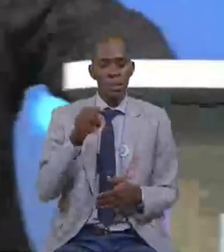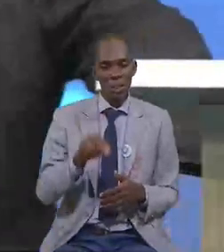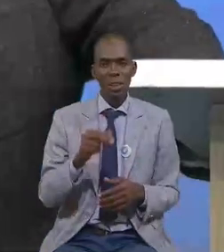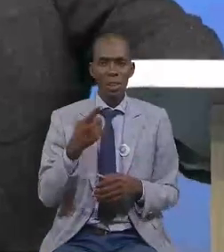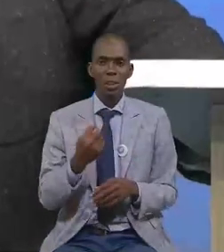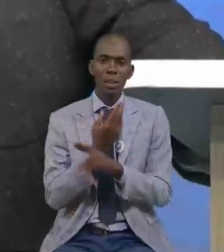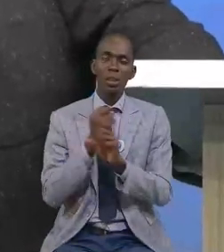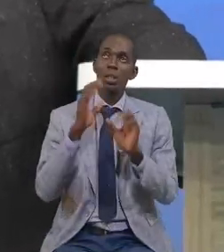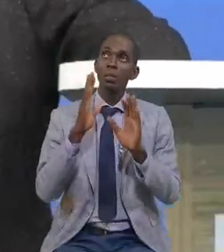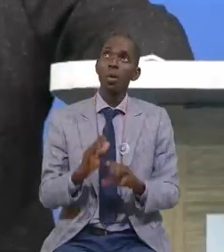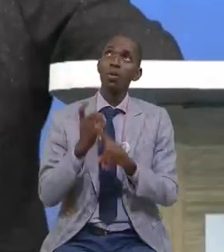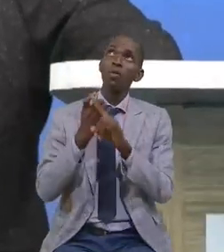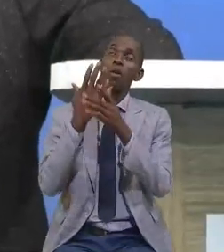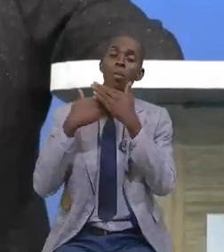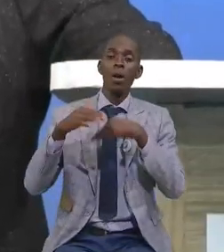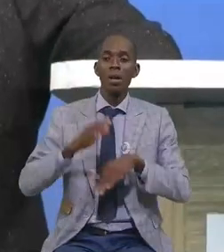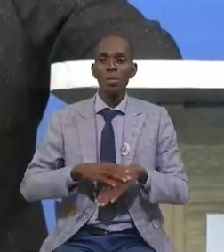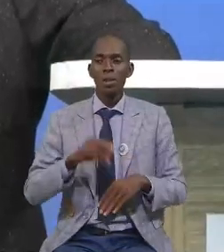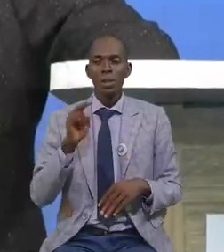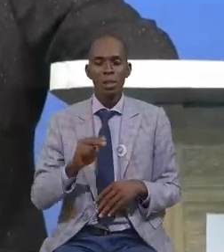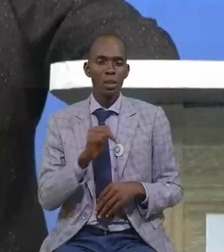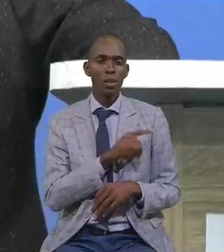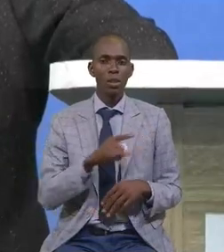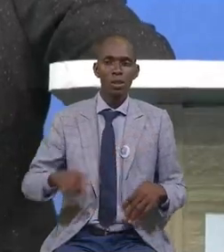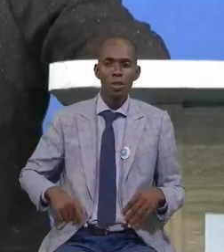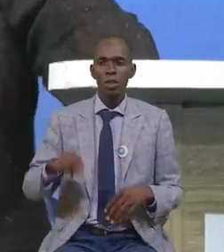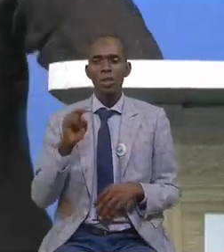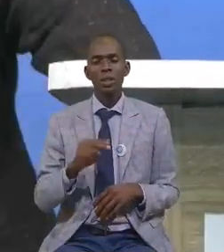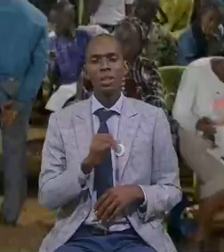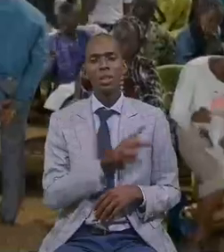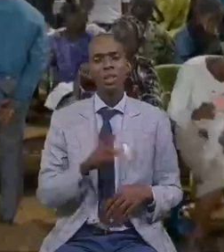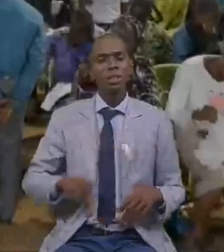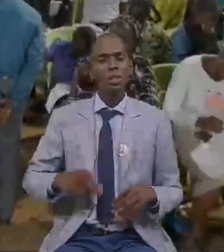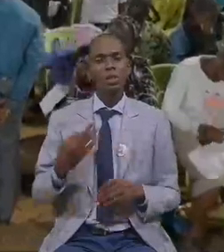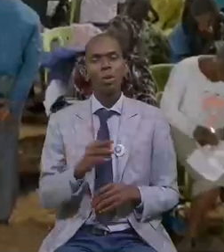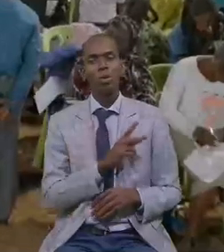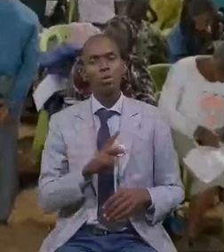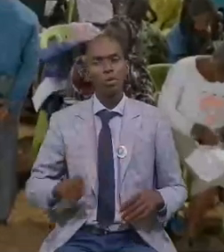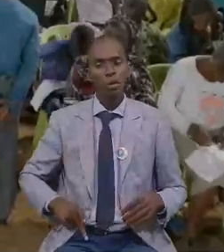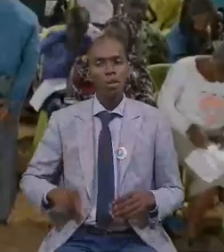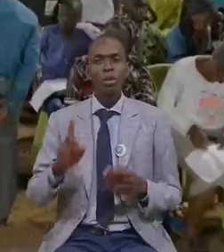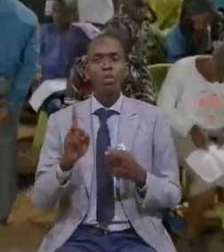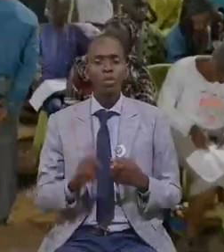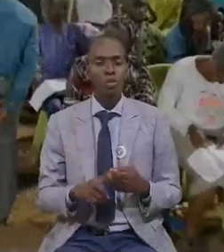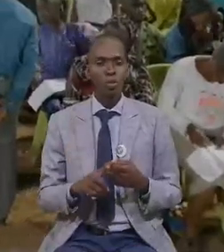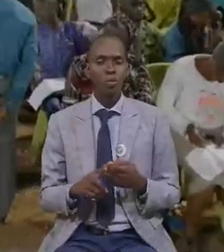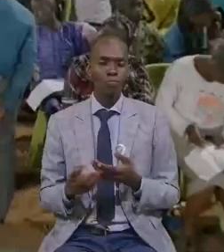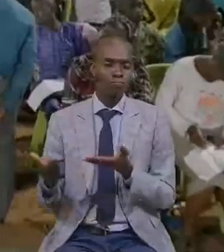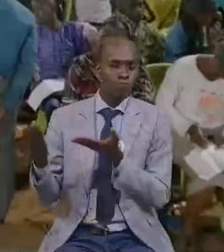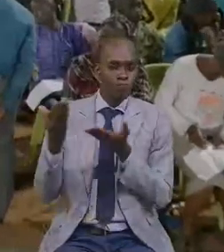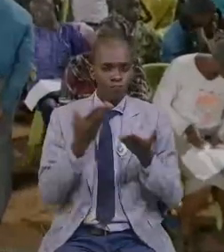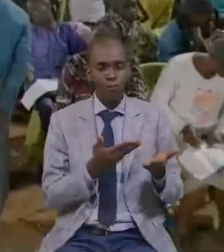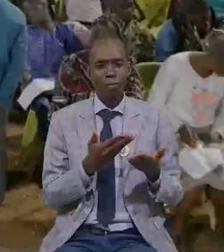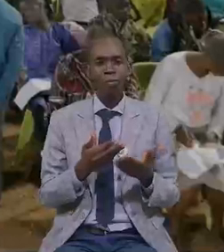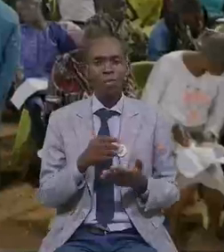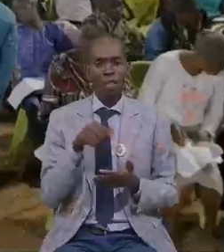Rédempteur venu du ciel, il faut le Seigneur, il faut le roi des rois, le Seigneur des seigneurs